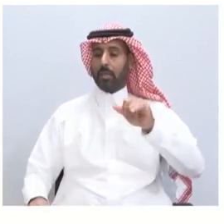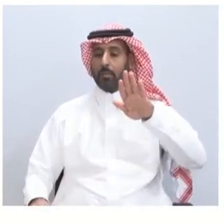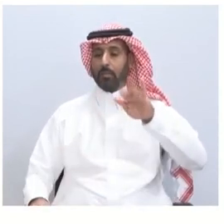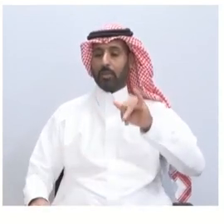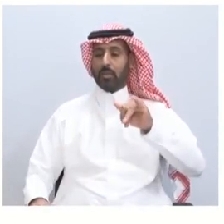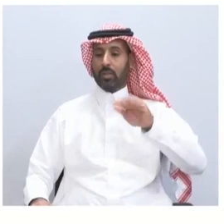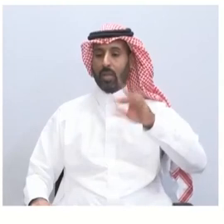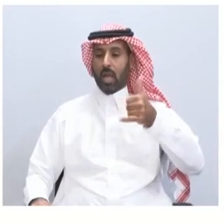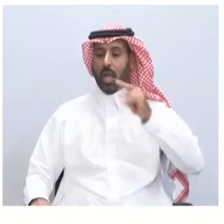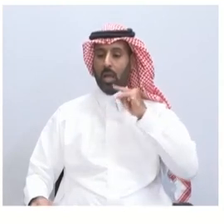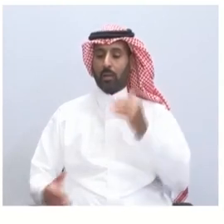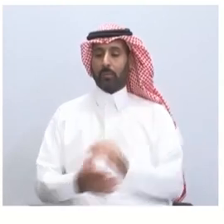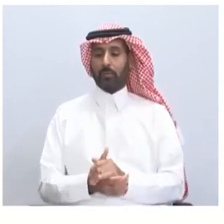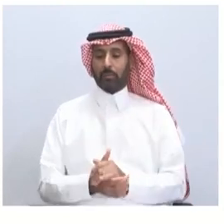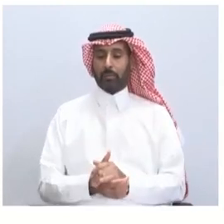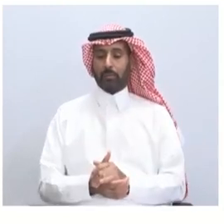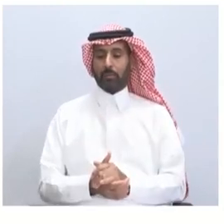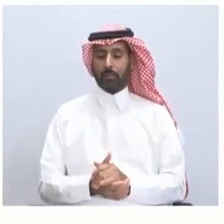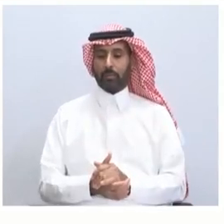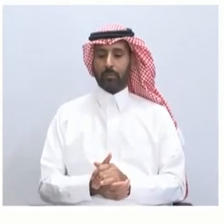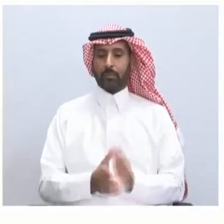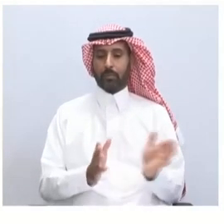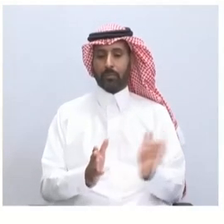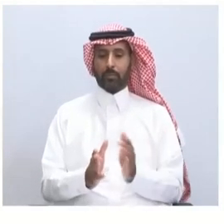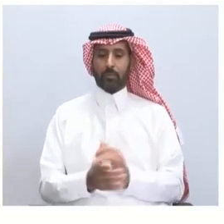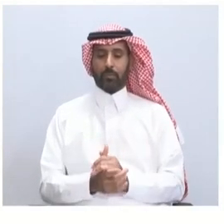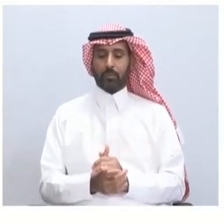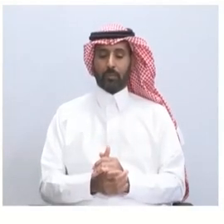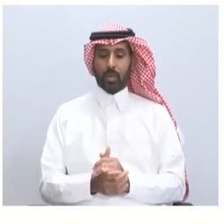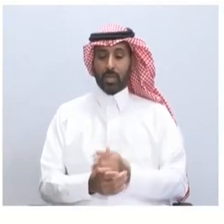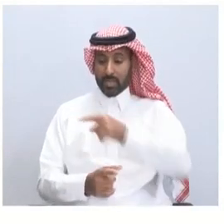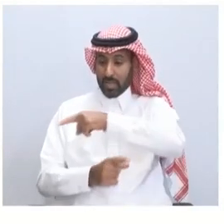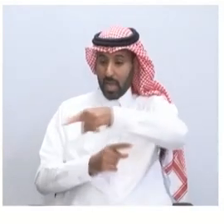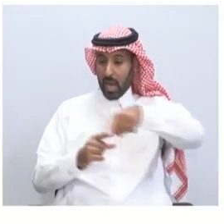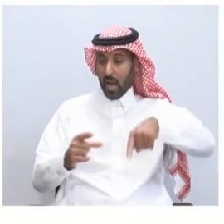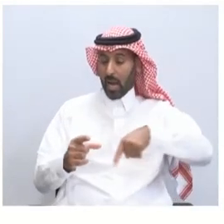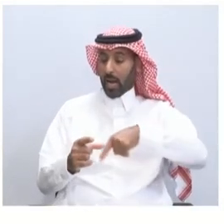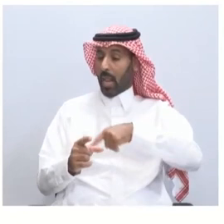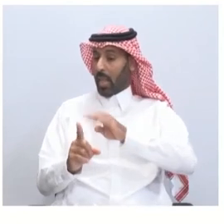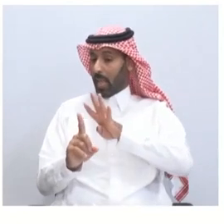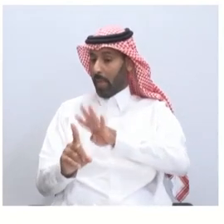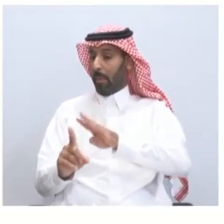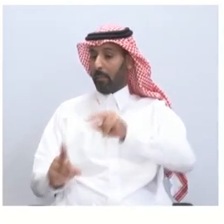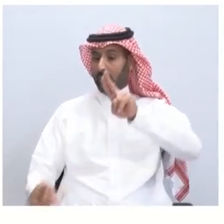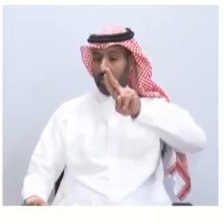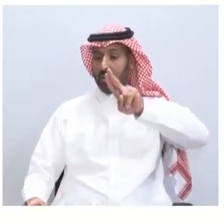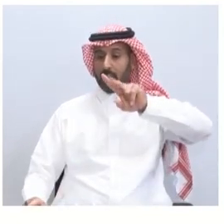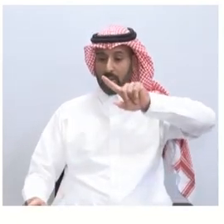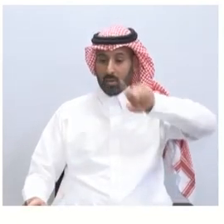ابن معمر على يد الامام تركي بن عبد الله حصار الامام بعد